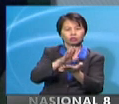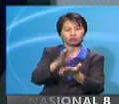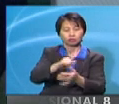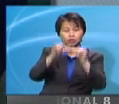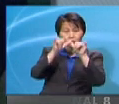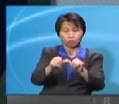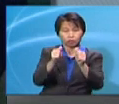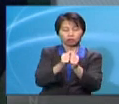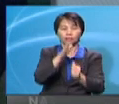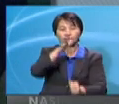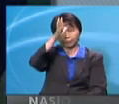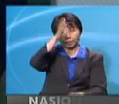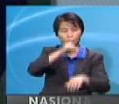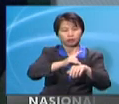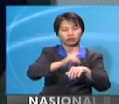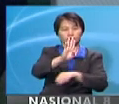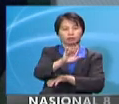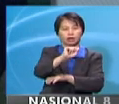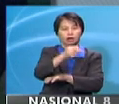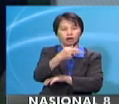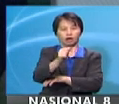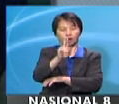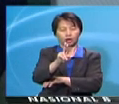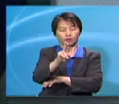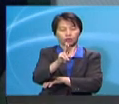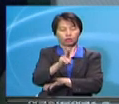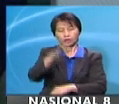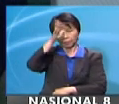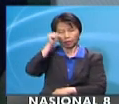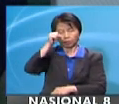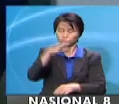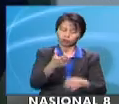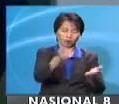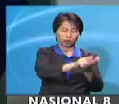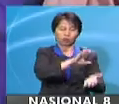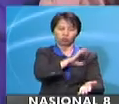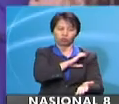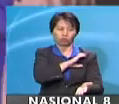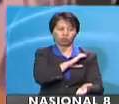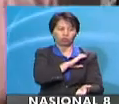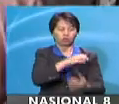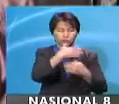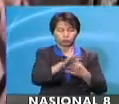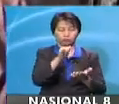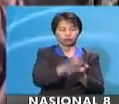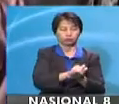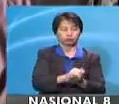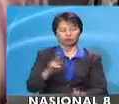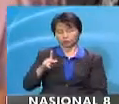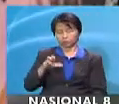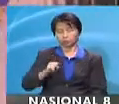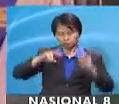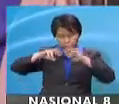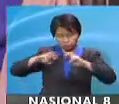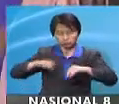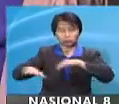dan tinggal bersama ibu bapanya di Pekan Bahau Bapa Saudaranya sudah membuat laporan polis di Balai Polis Bahau Selepas itu kes